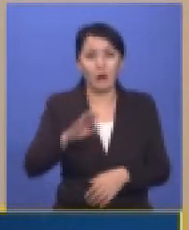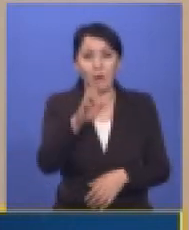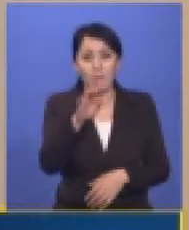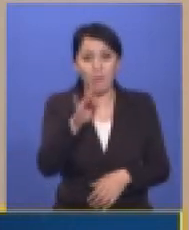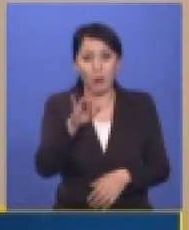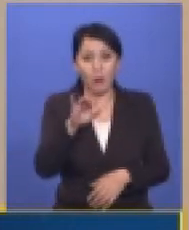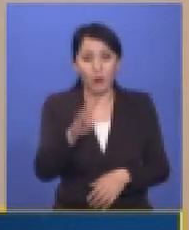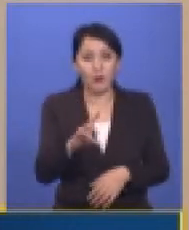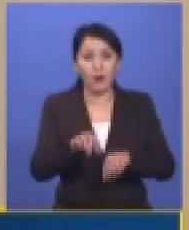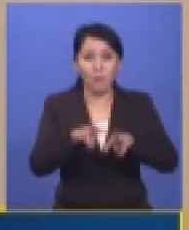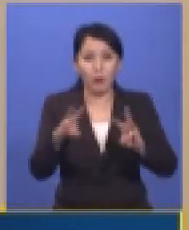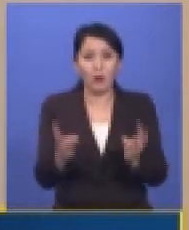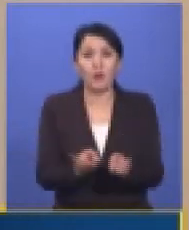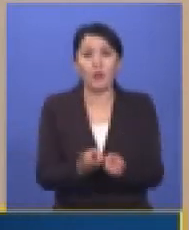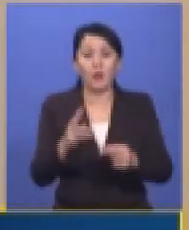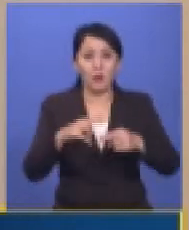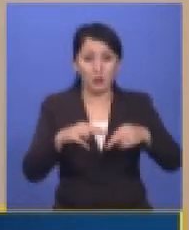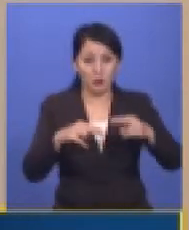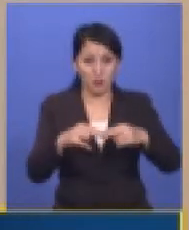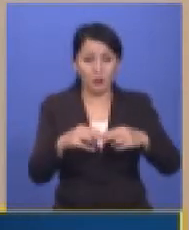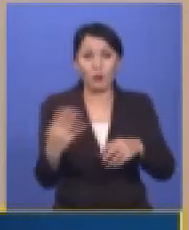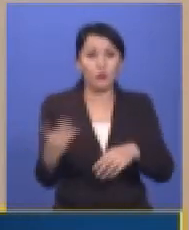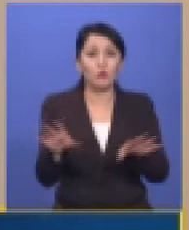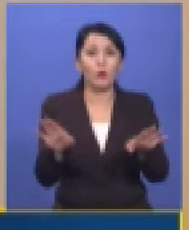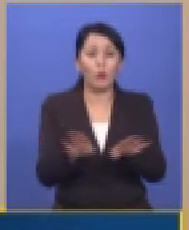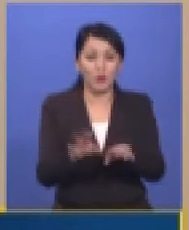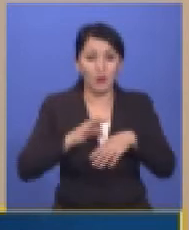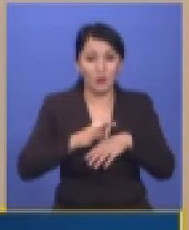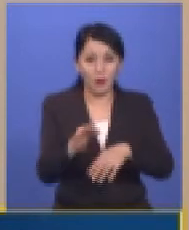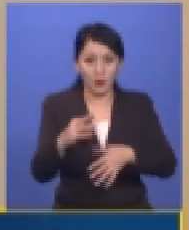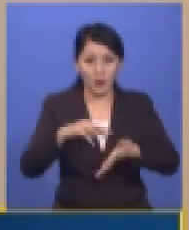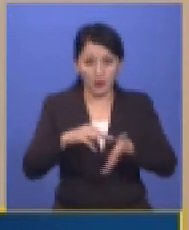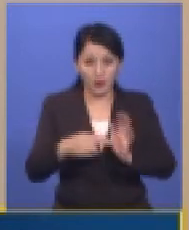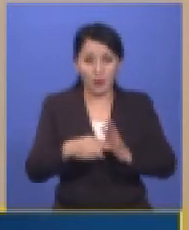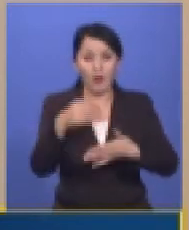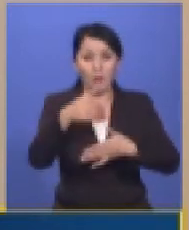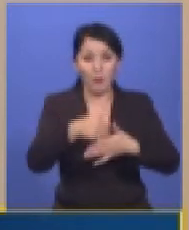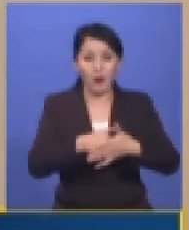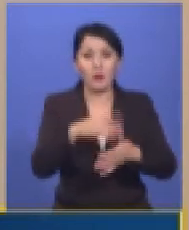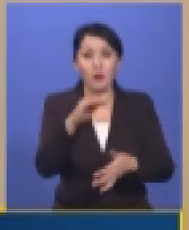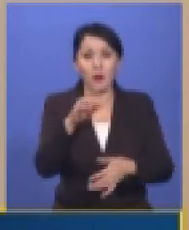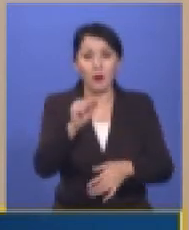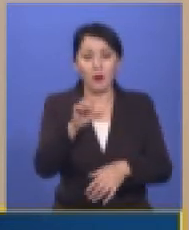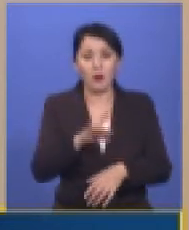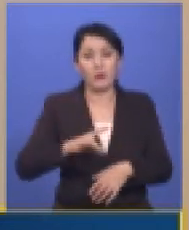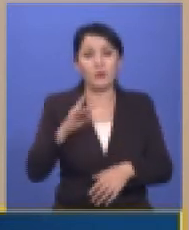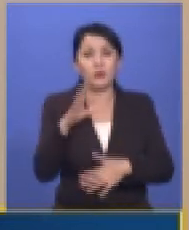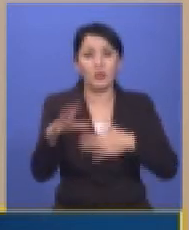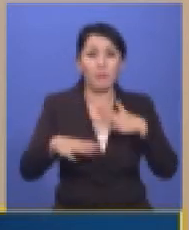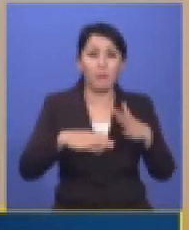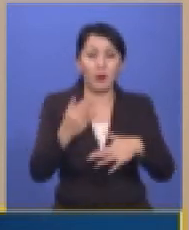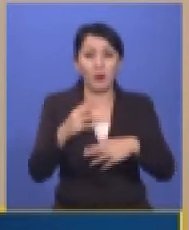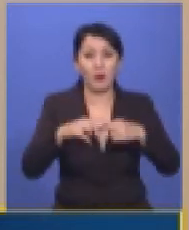жұмыс істейтін қазандықтарды орнату тиісті деңгейде жүріп жатыр. Бұл жол картасына енгізілді. Айыртау ауданында жел электр станциясын